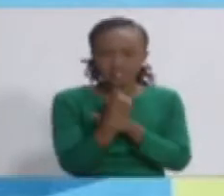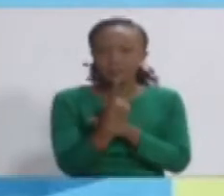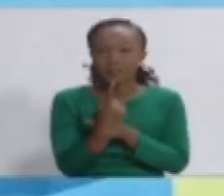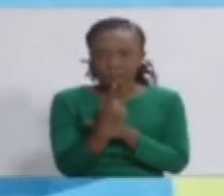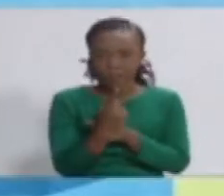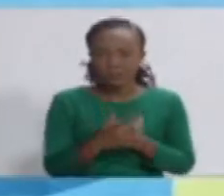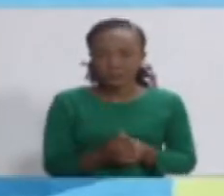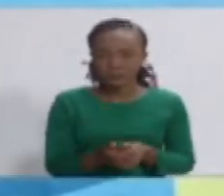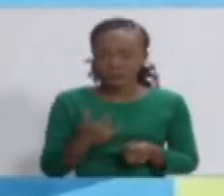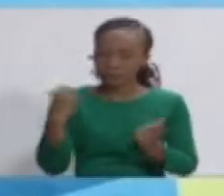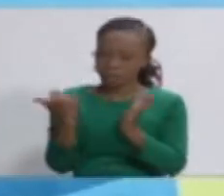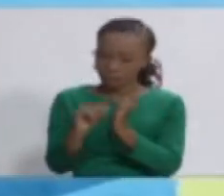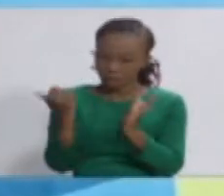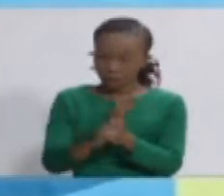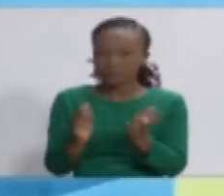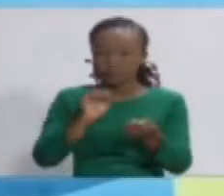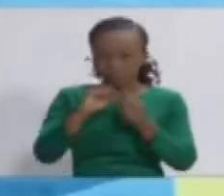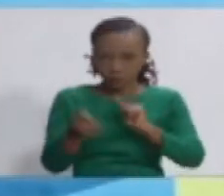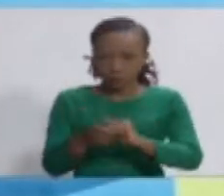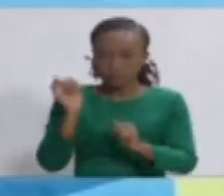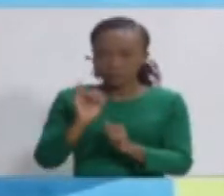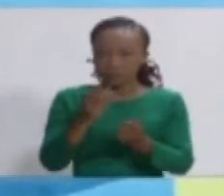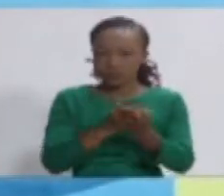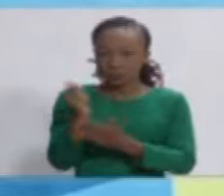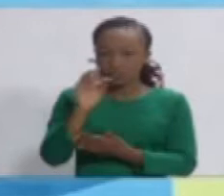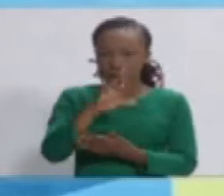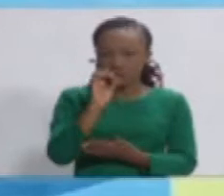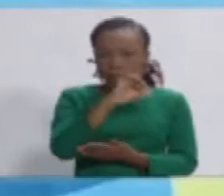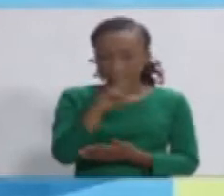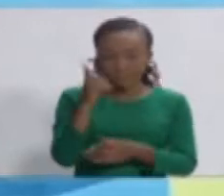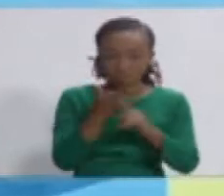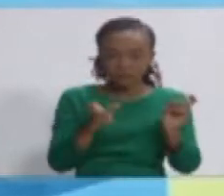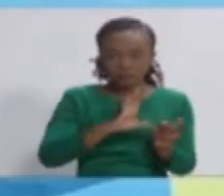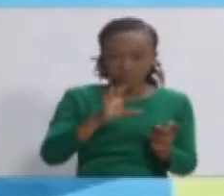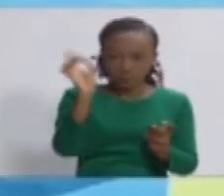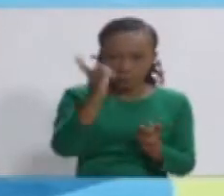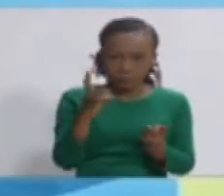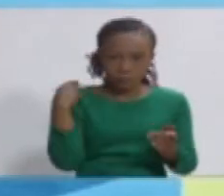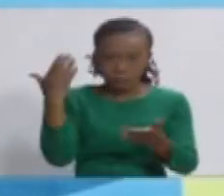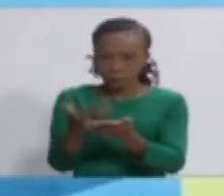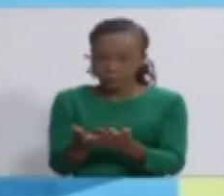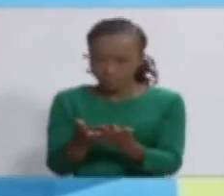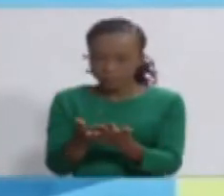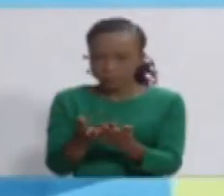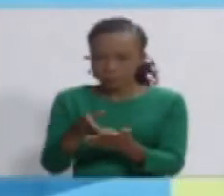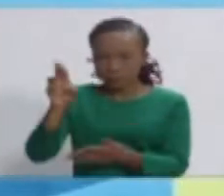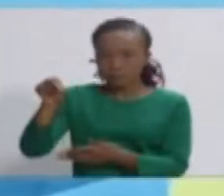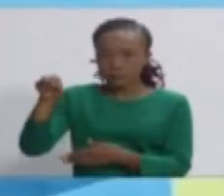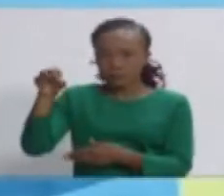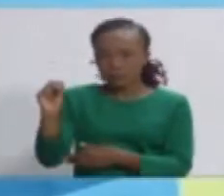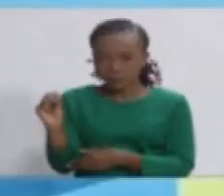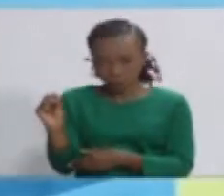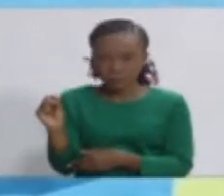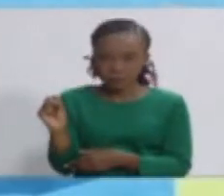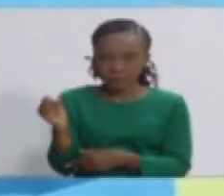Ndio kumekuwa na shida kuweza kubadilisha ile payroll kutoka county ya Nairobi hadi kwa Nairobi Metropolitan